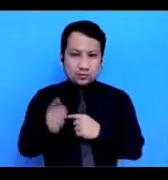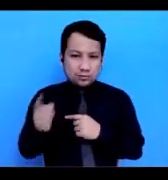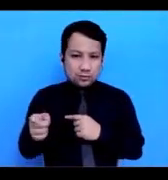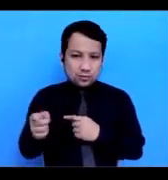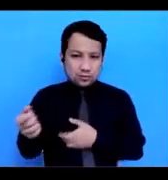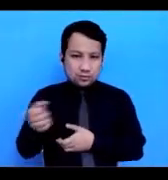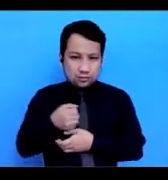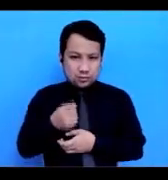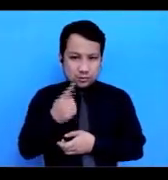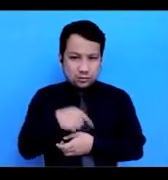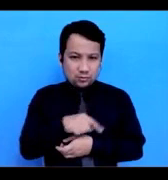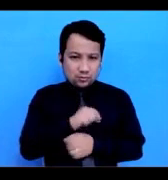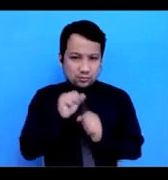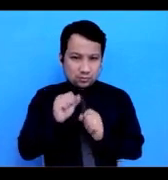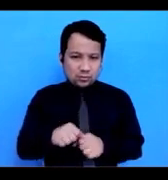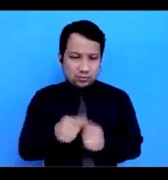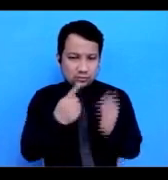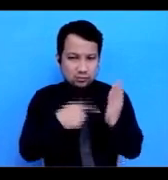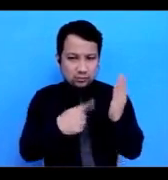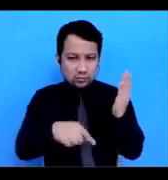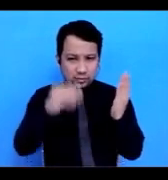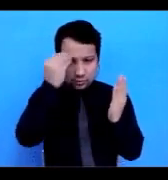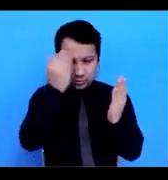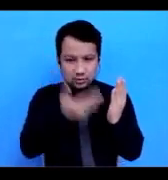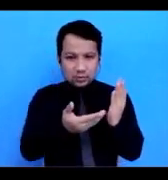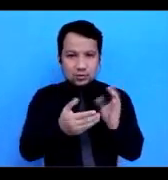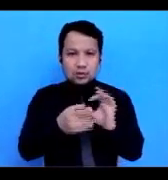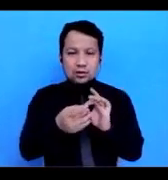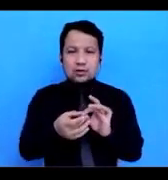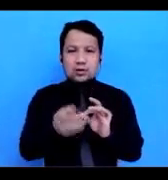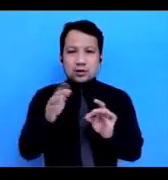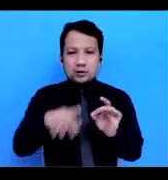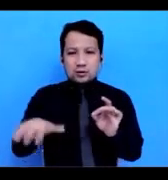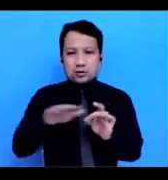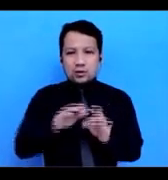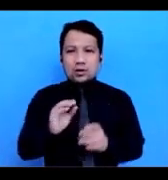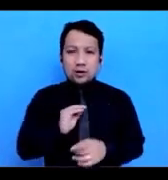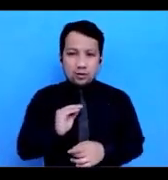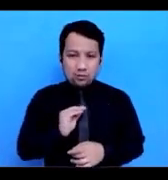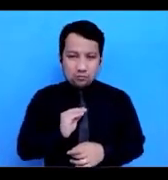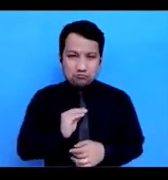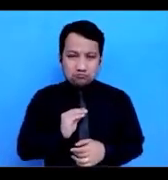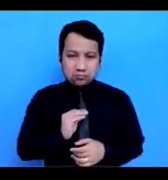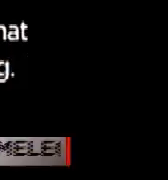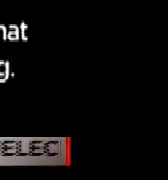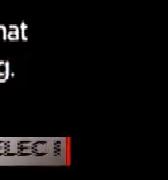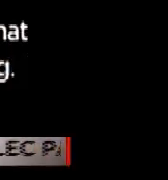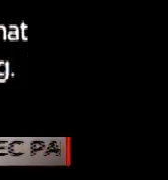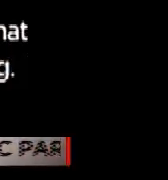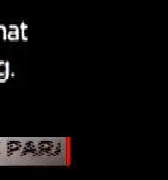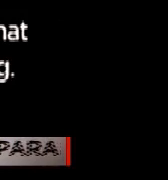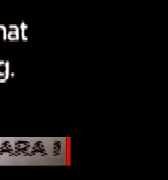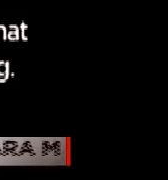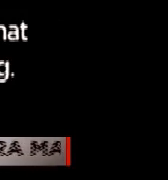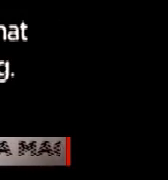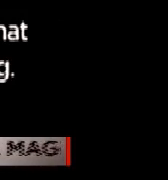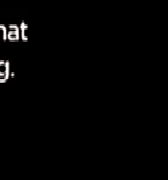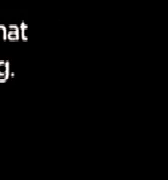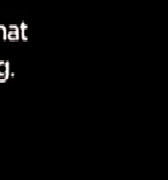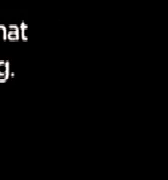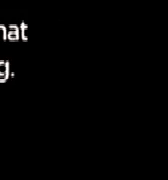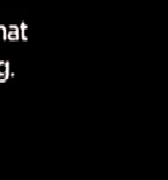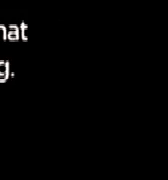pinakakakas namin. Chinek nila lahat ng manok, tapos sila na rin po mismo nagsabi na okay naman ang lahat ng manok. Kaso,